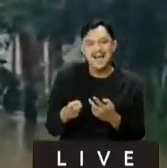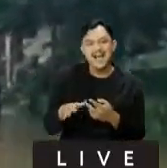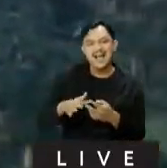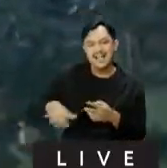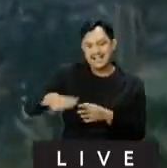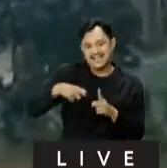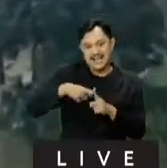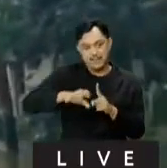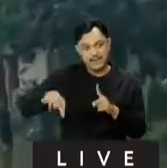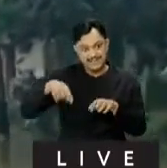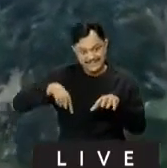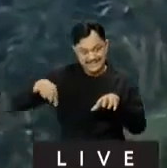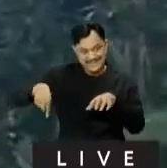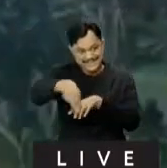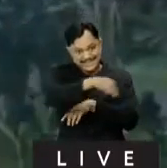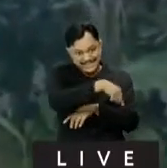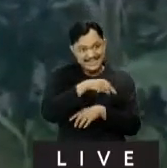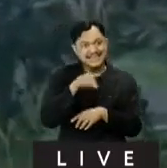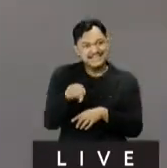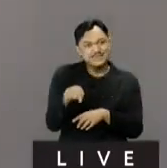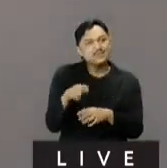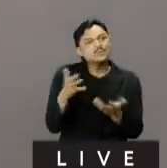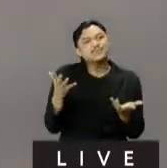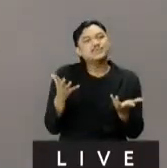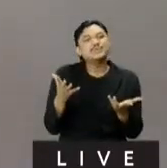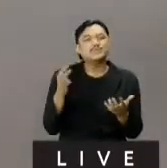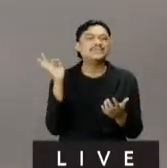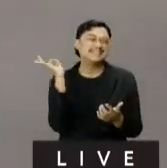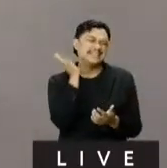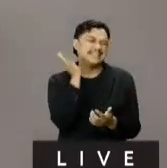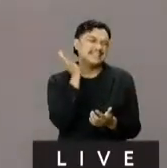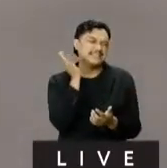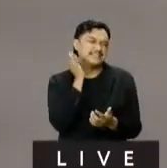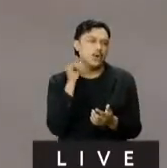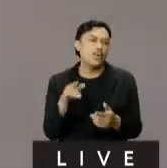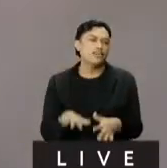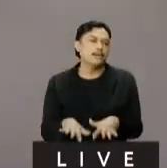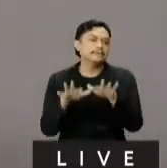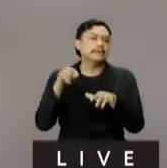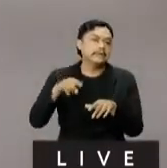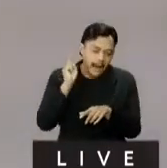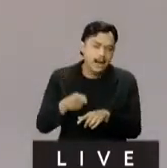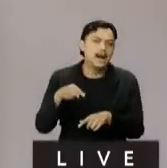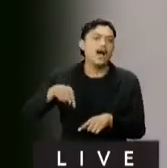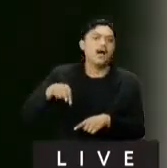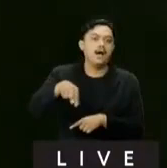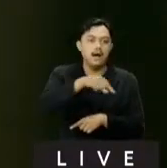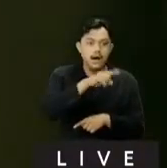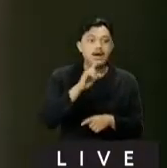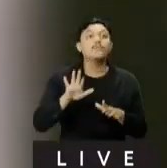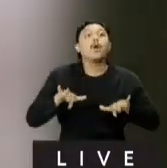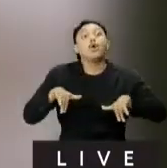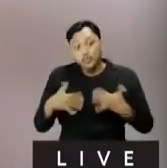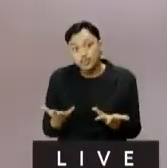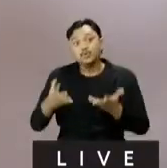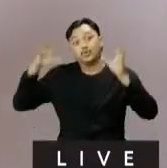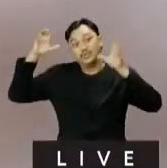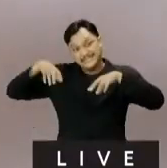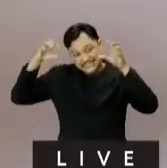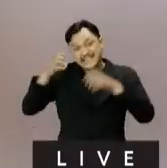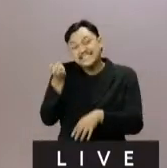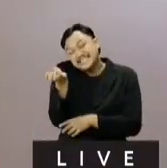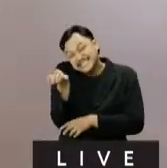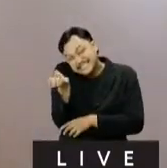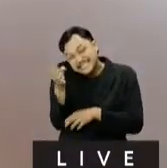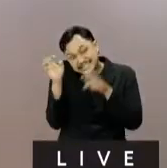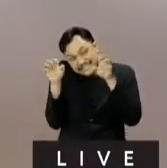ini memang sangat berpotensi terjadinya banjir walaupun hujannya dengan intensitas sedang